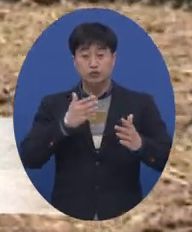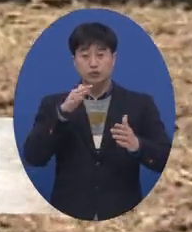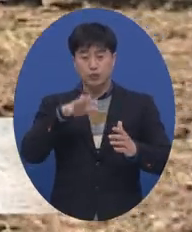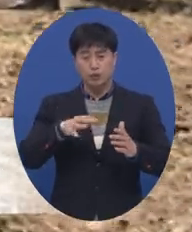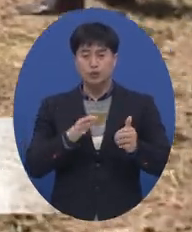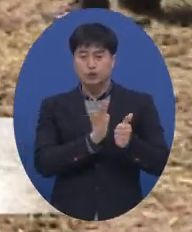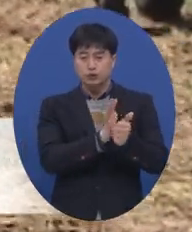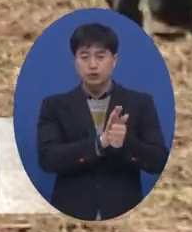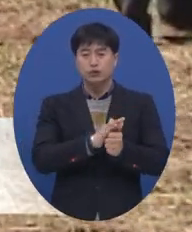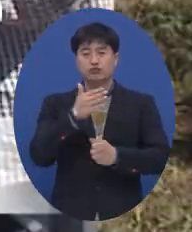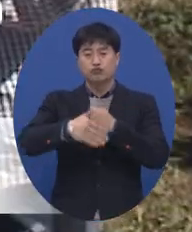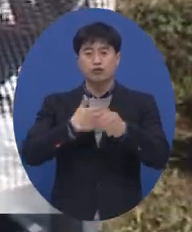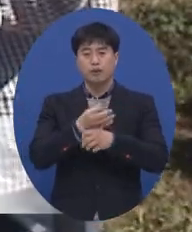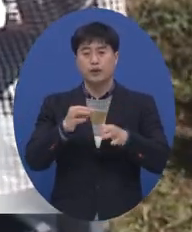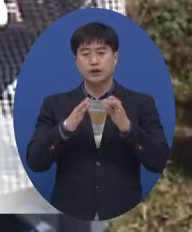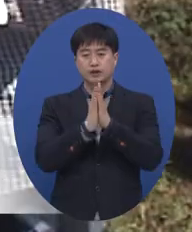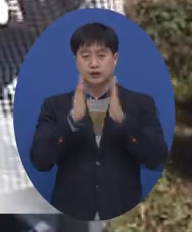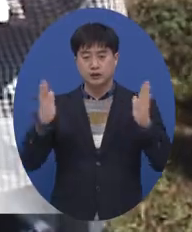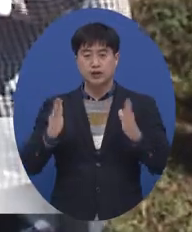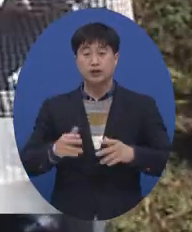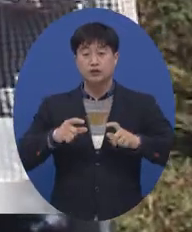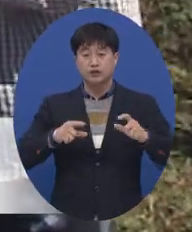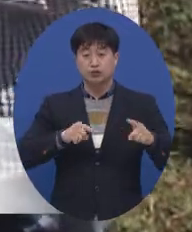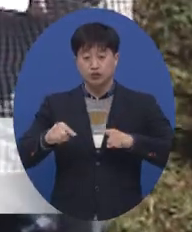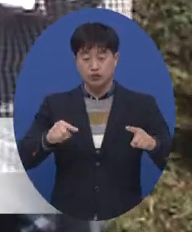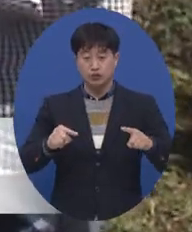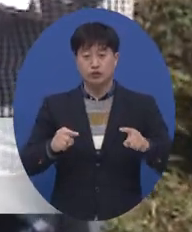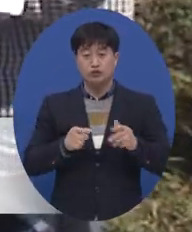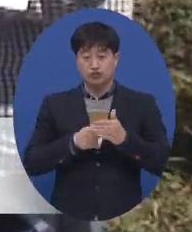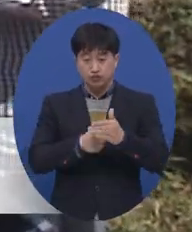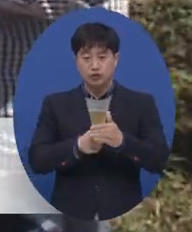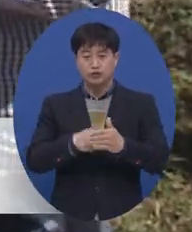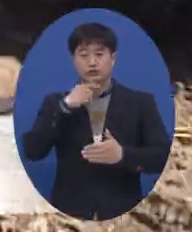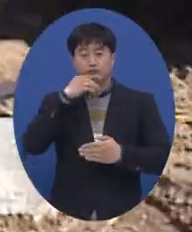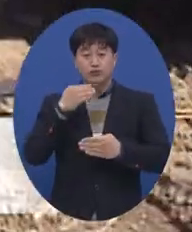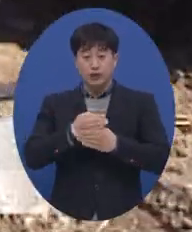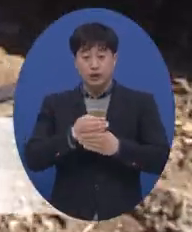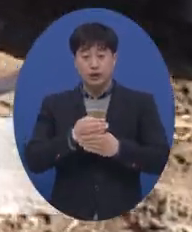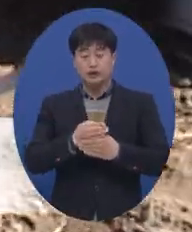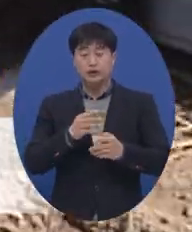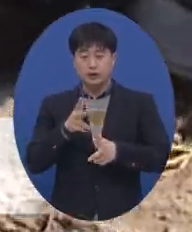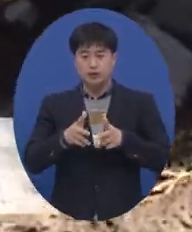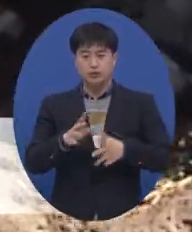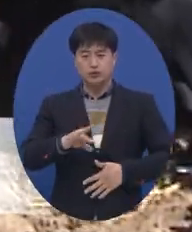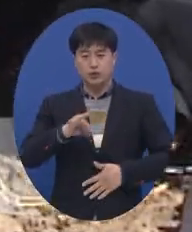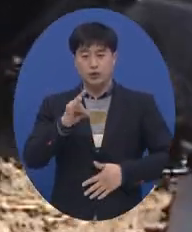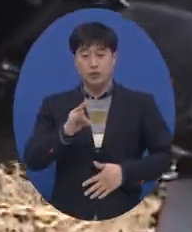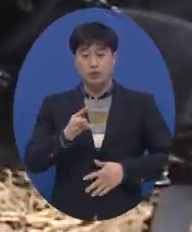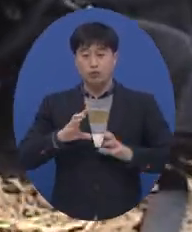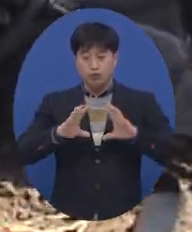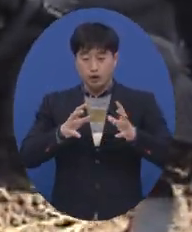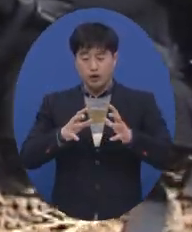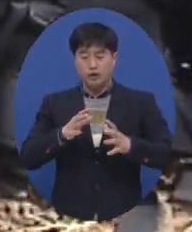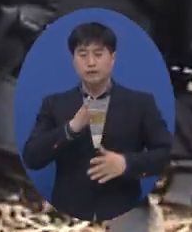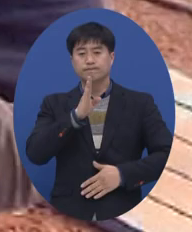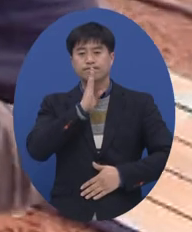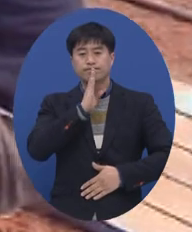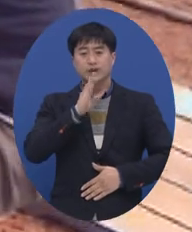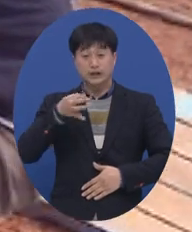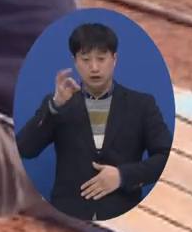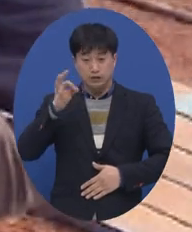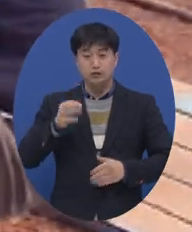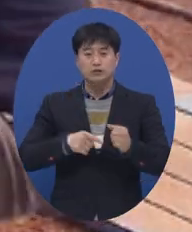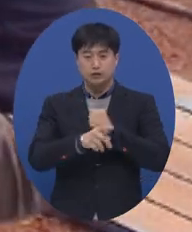말렸습니다 지방자치단체가 추진하는 대북 인도 협력 사업이 사상 최초로 국세 적 정당성을 인정받았다는 점에서